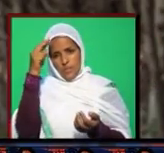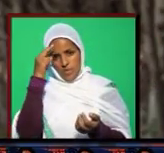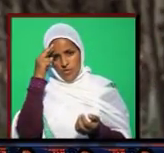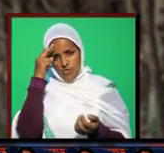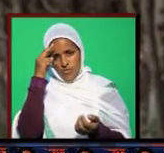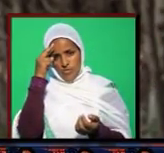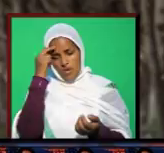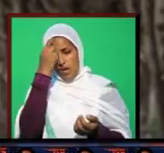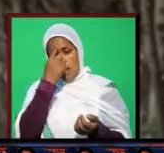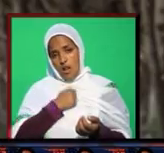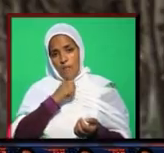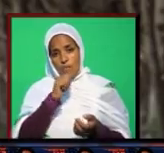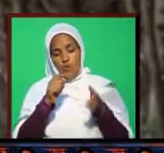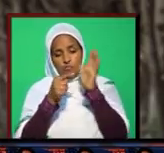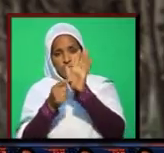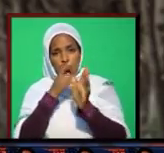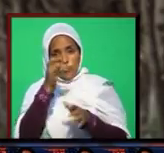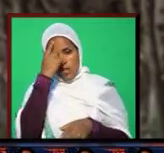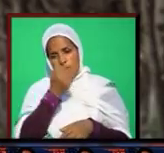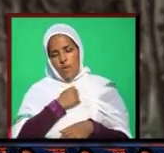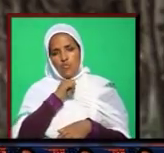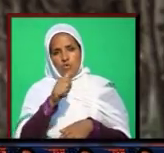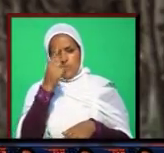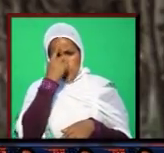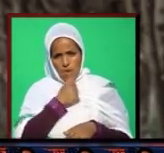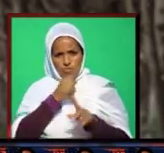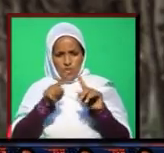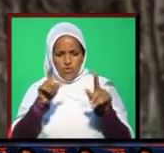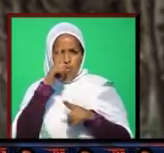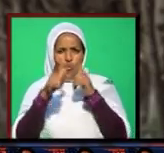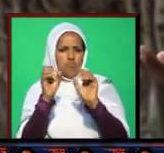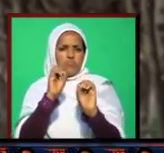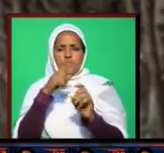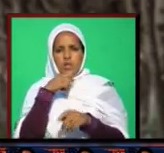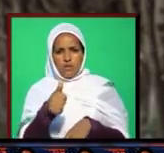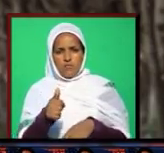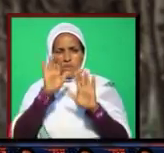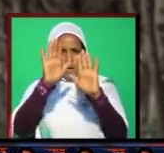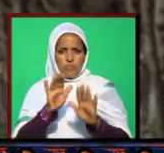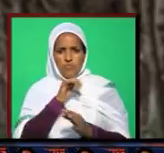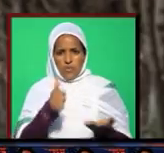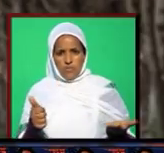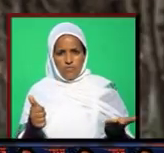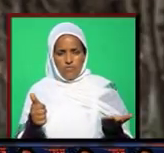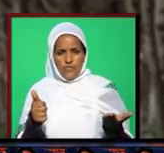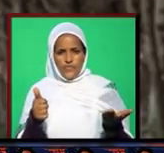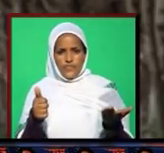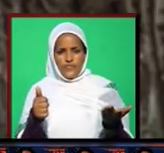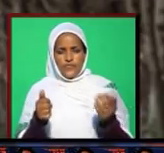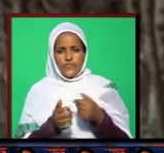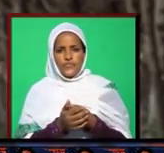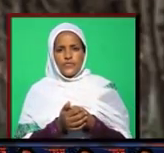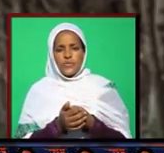አይገባቸውም። ምክንያቱም ለማያምኑ ምልክት ነው እንጂ ለሚያምኑ አይደለም። የሚያምን ግን በቃ ቋንቋ ምንም አይደለም፣ ታምርም አይደለም።